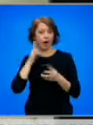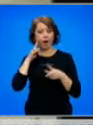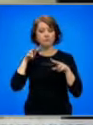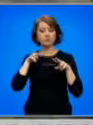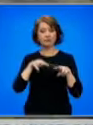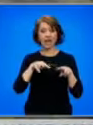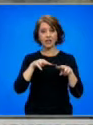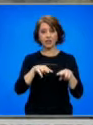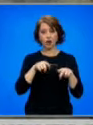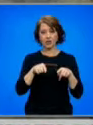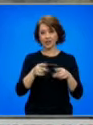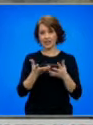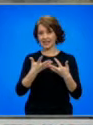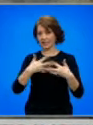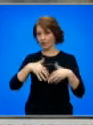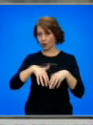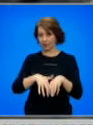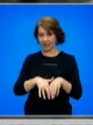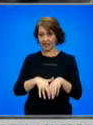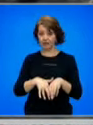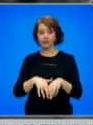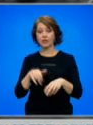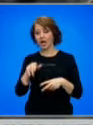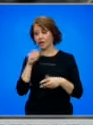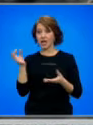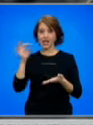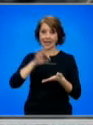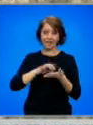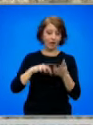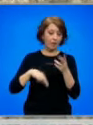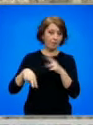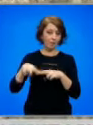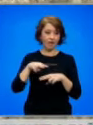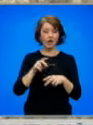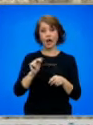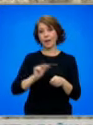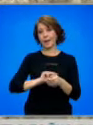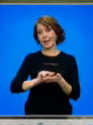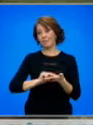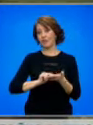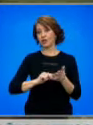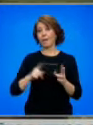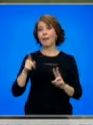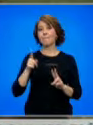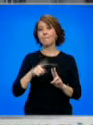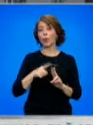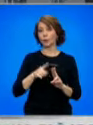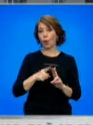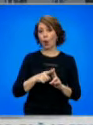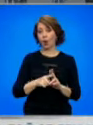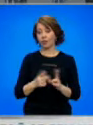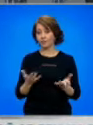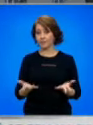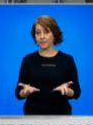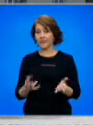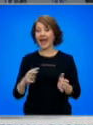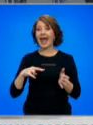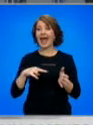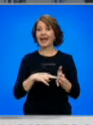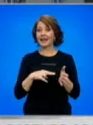върху тези технически съоръжения, идва и проверява съоръженията. И съставя протоколи. Не са констатирани нарушения до сега.